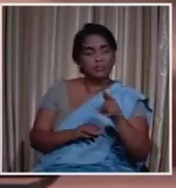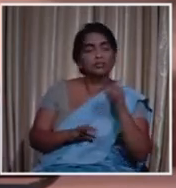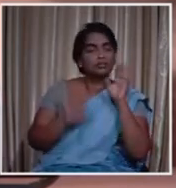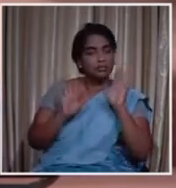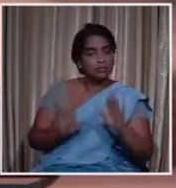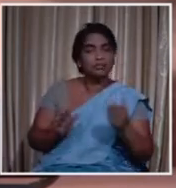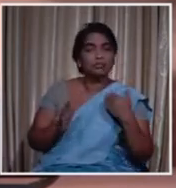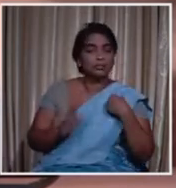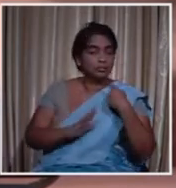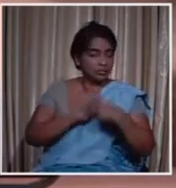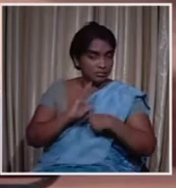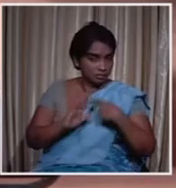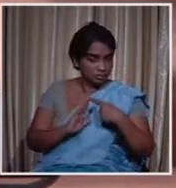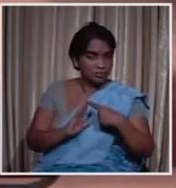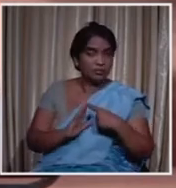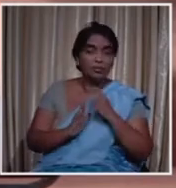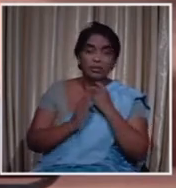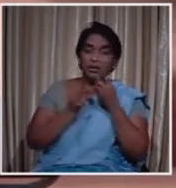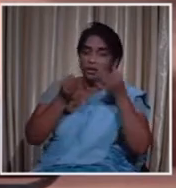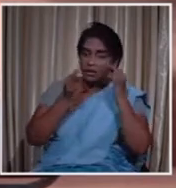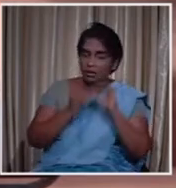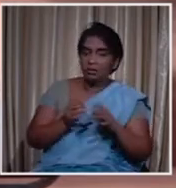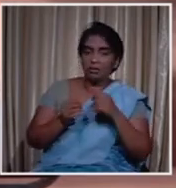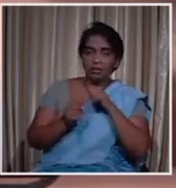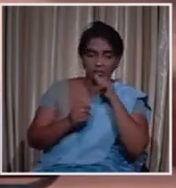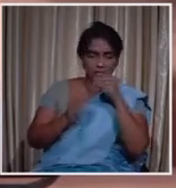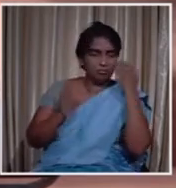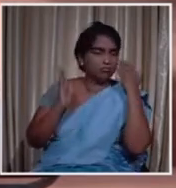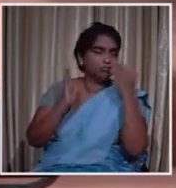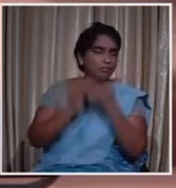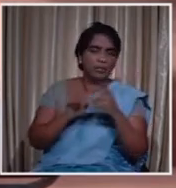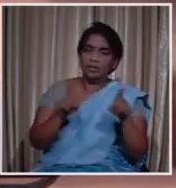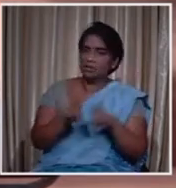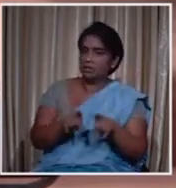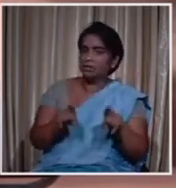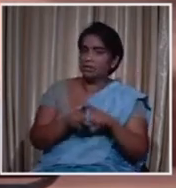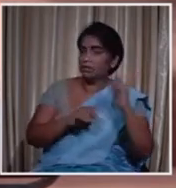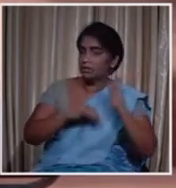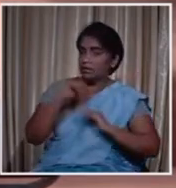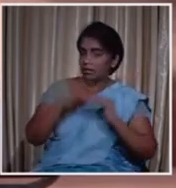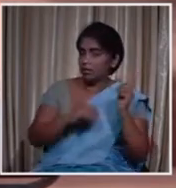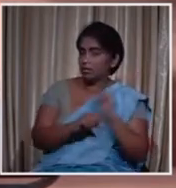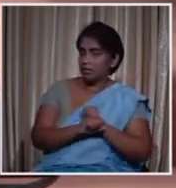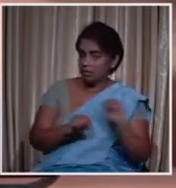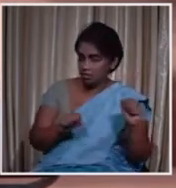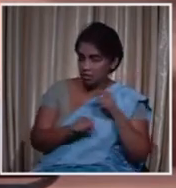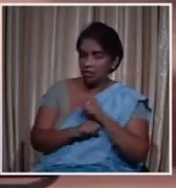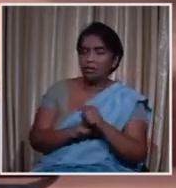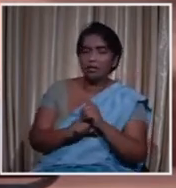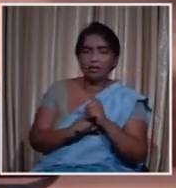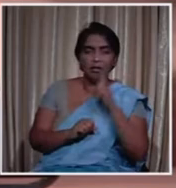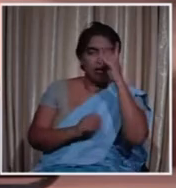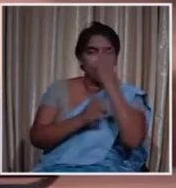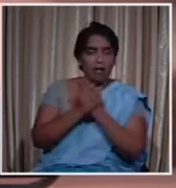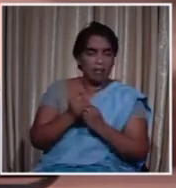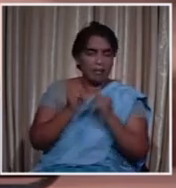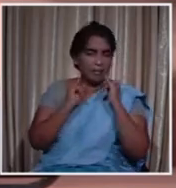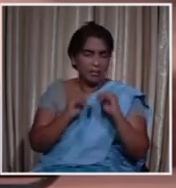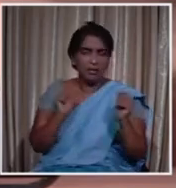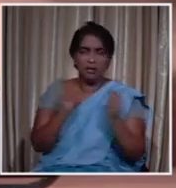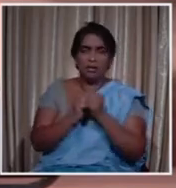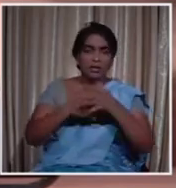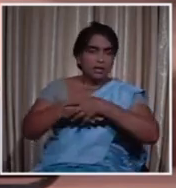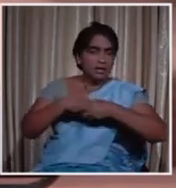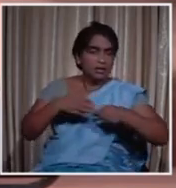நாட்டிலே சரியான யதார்த்தத்தை சரியான முறையில் கொண்டு வராமல் மதவாத சிந்தனைகளோடும் இனவாத சிந்தனைகளோடும் ஒரு